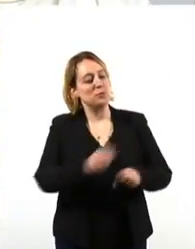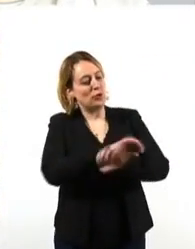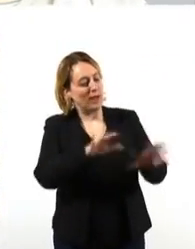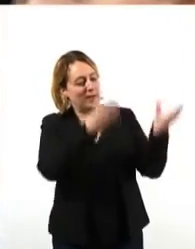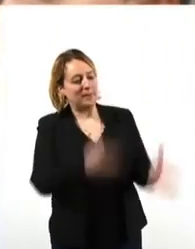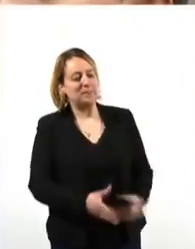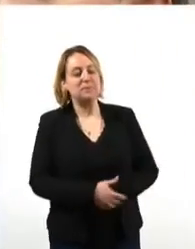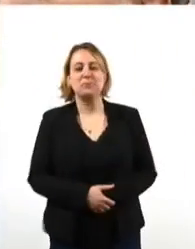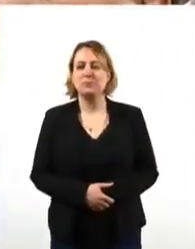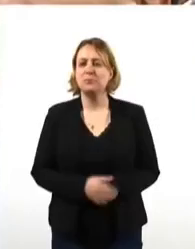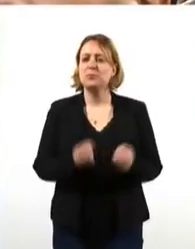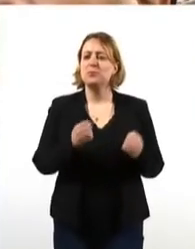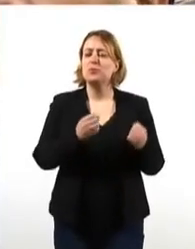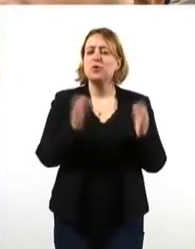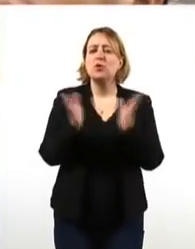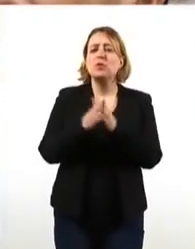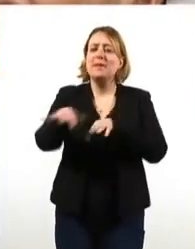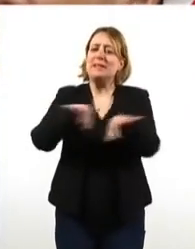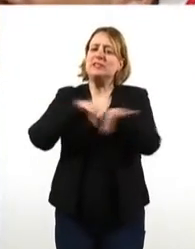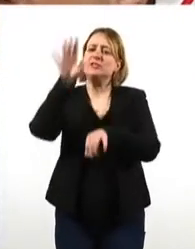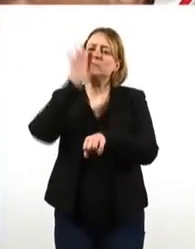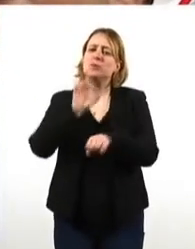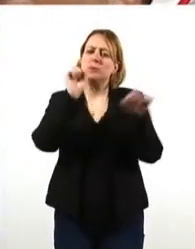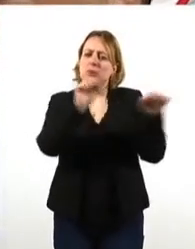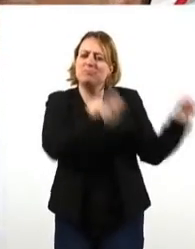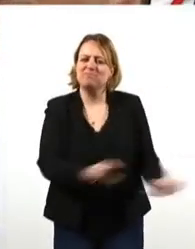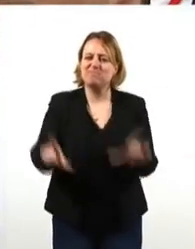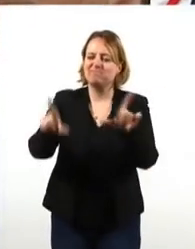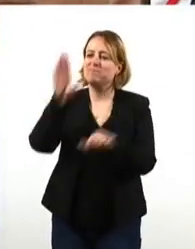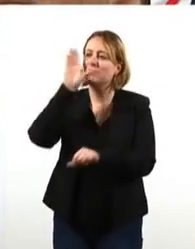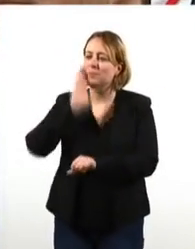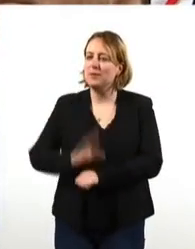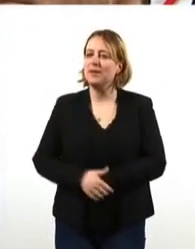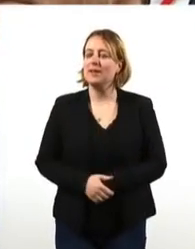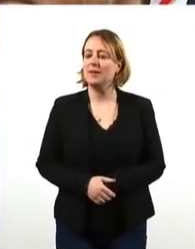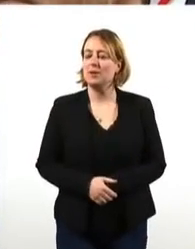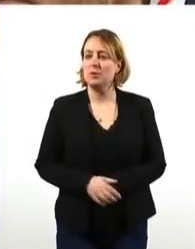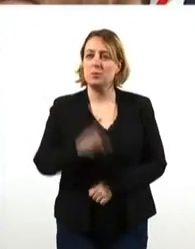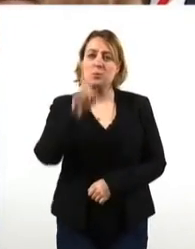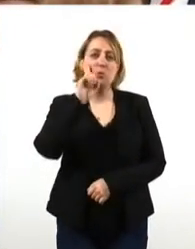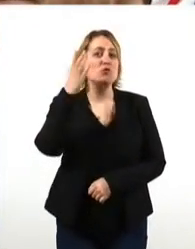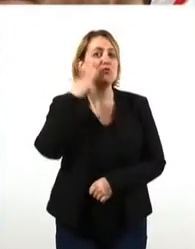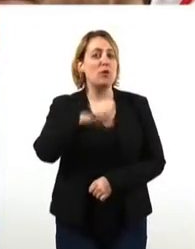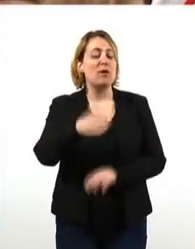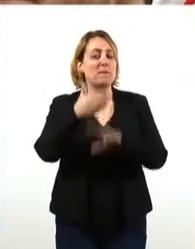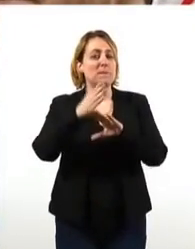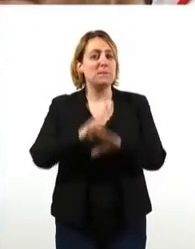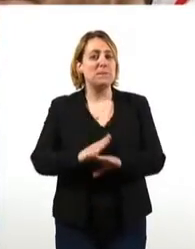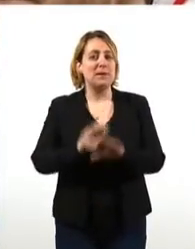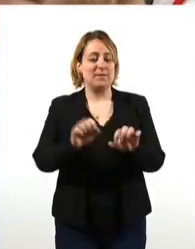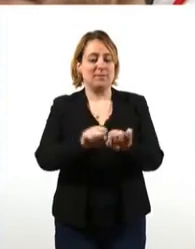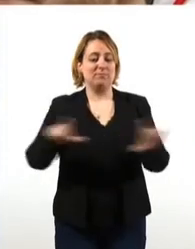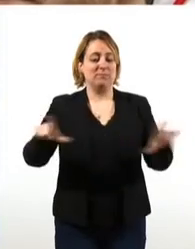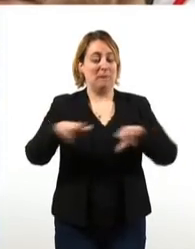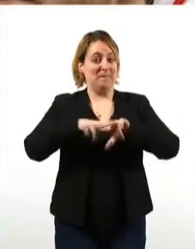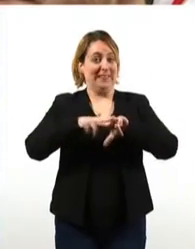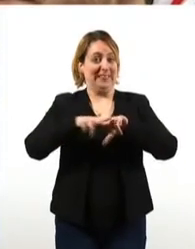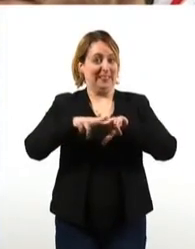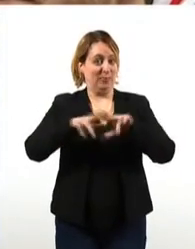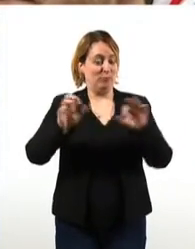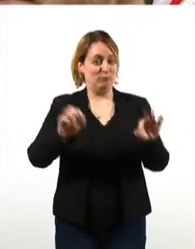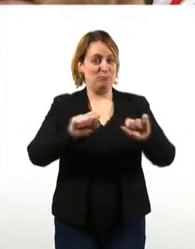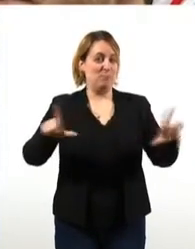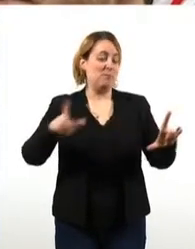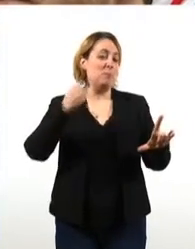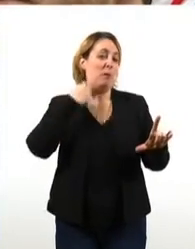vais proposer à la régie de nous mettre la slide juste après, puisque je crois qu'on a prévu une page vide, justement